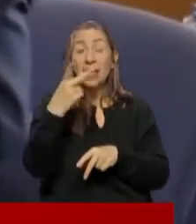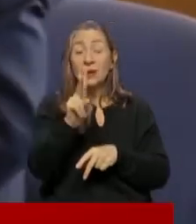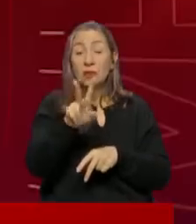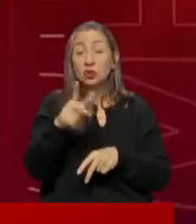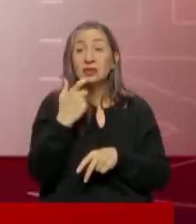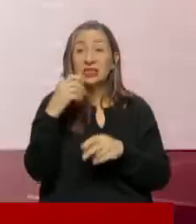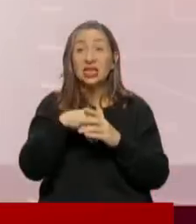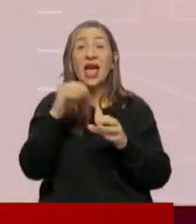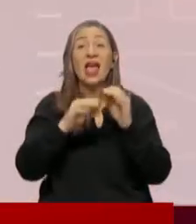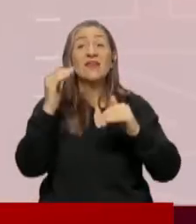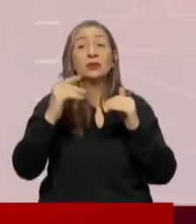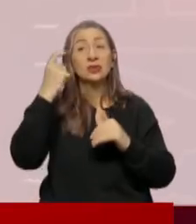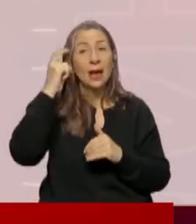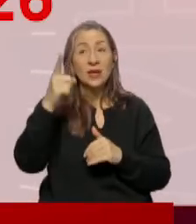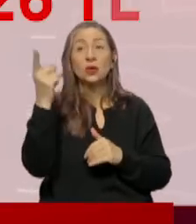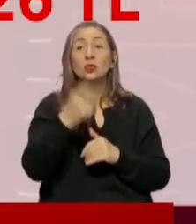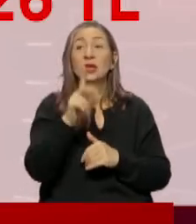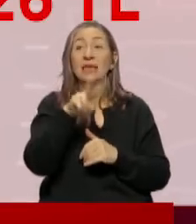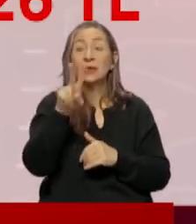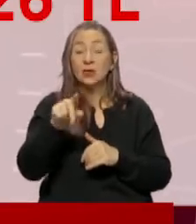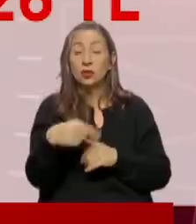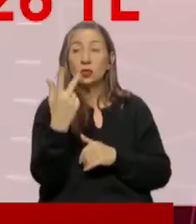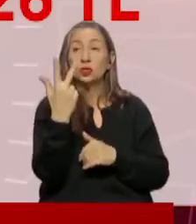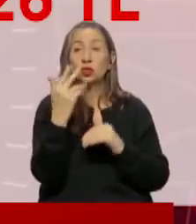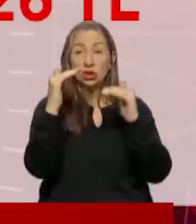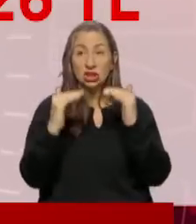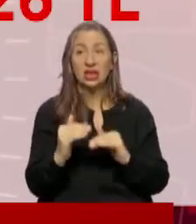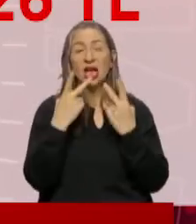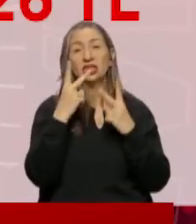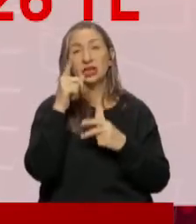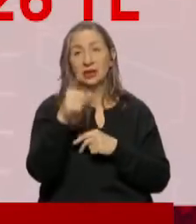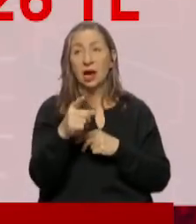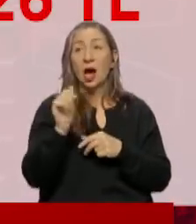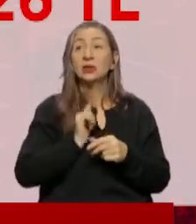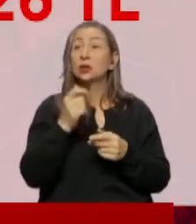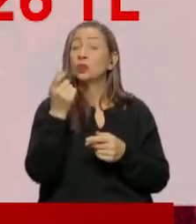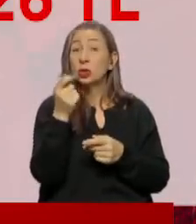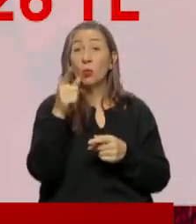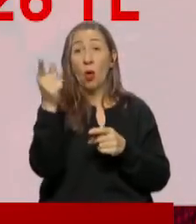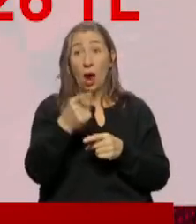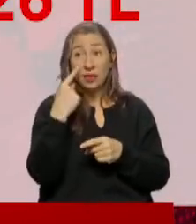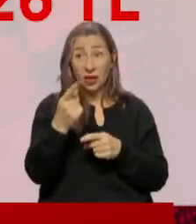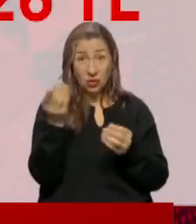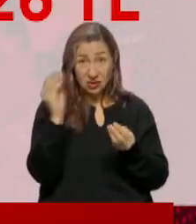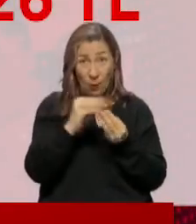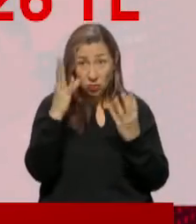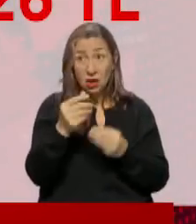2023 yılı için enflasyon tahminini %22,3'e çektiklerini açıkladı. Asgari ücret bu oranda